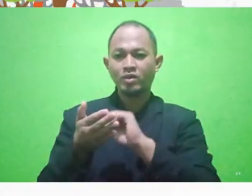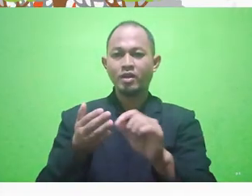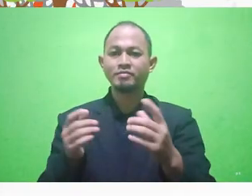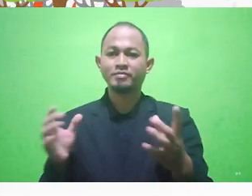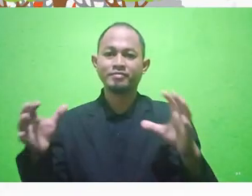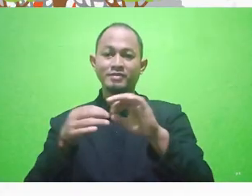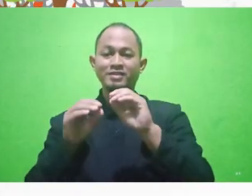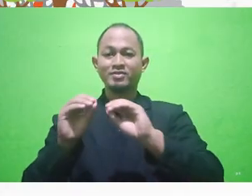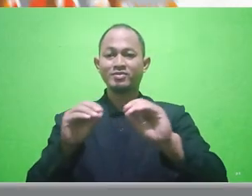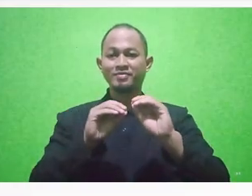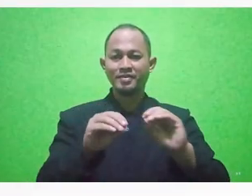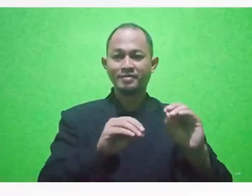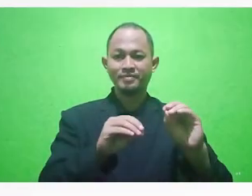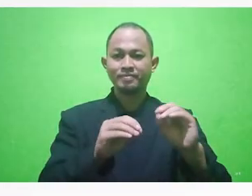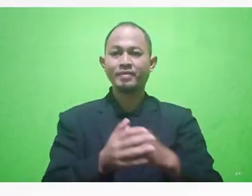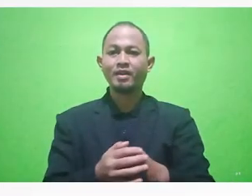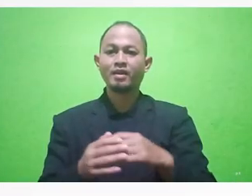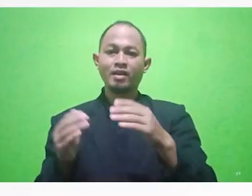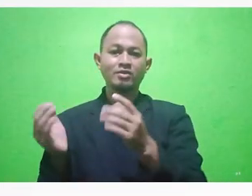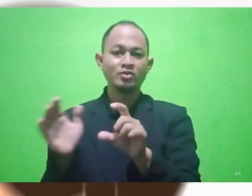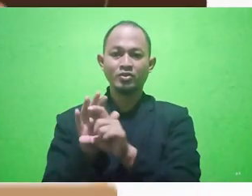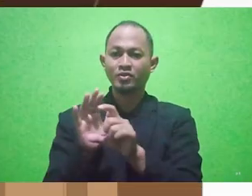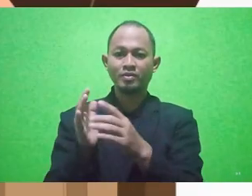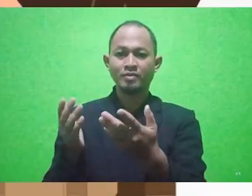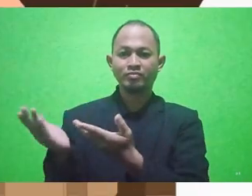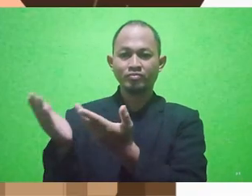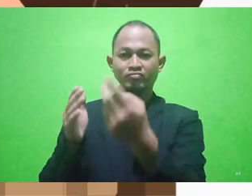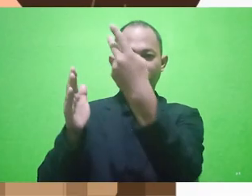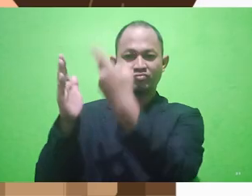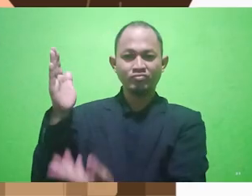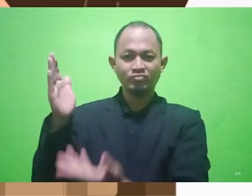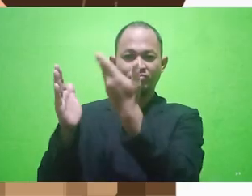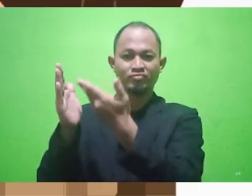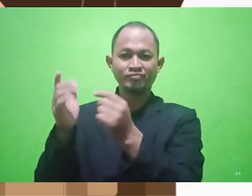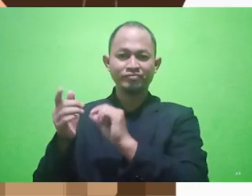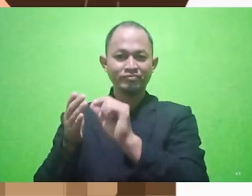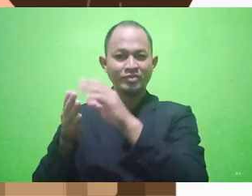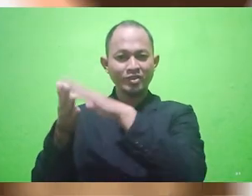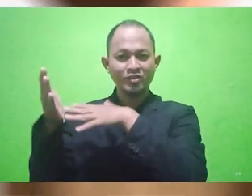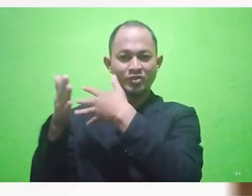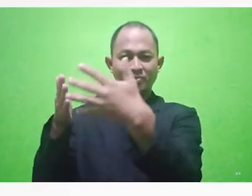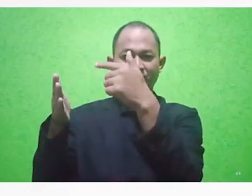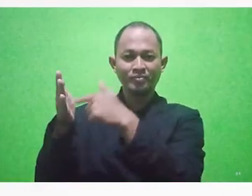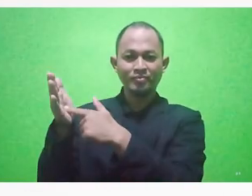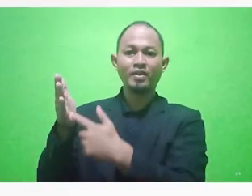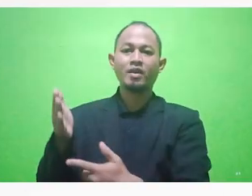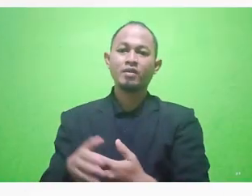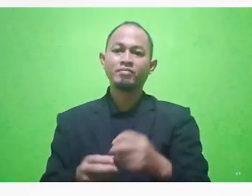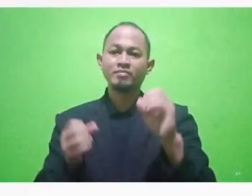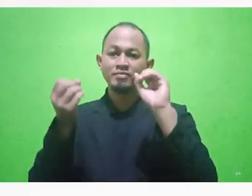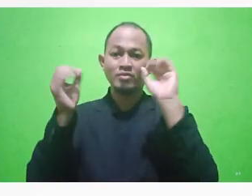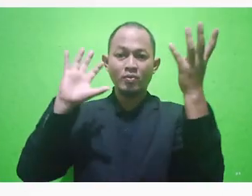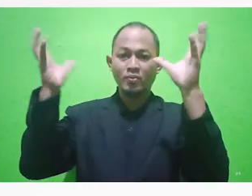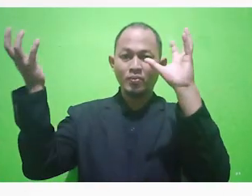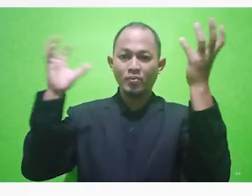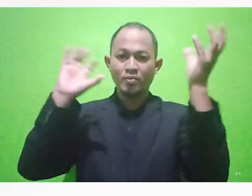dan kesinambungan pendidikan. Di antaranya, integrasi pengetahuan perubahan iklim ke dalam kurikulum, melakukan simulasi